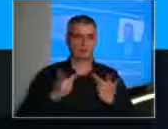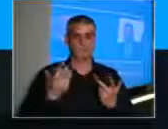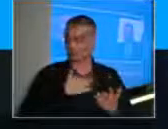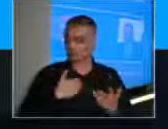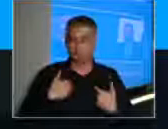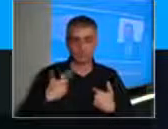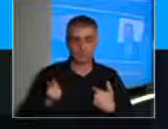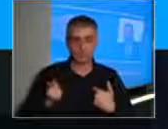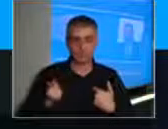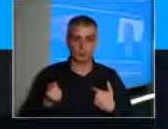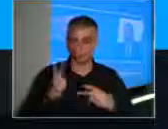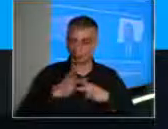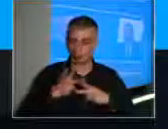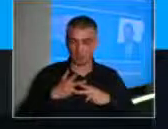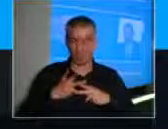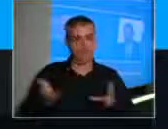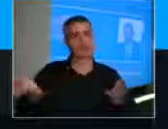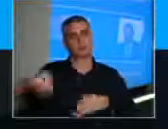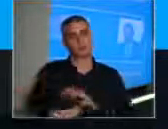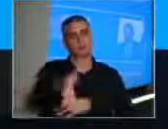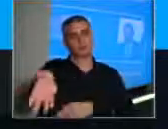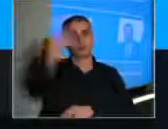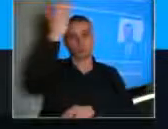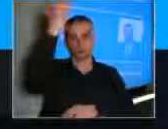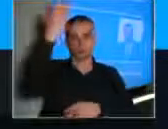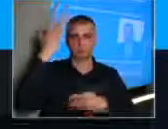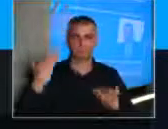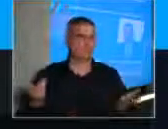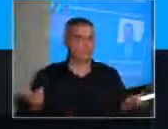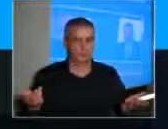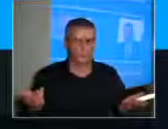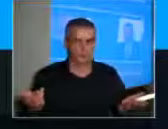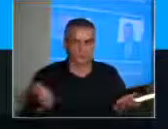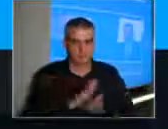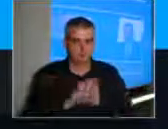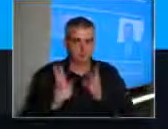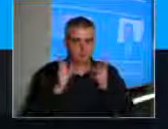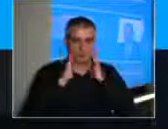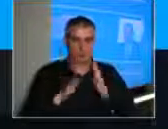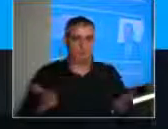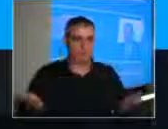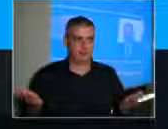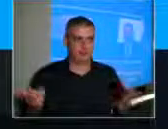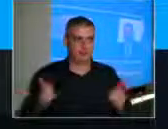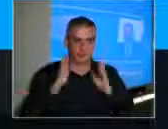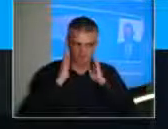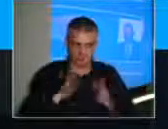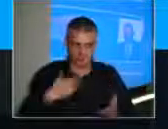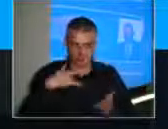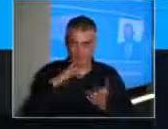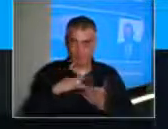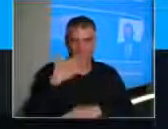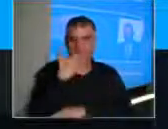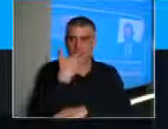נפצעת, חלית, עכשיו תמות, כן? אין, זה פשוט לא יאמן. לא יאמן, אנחנו נמצאים פה